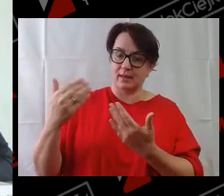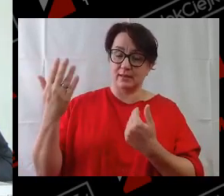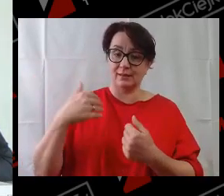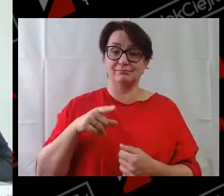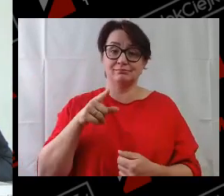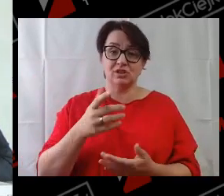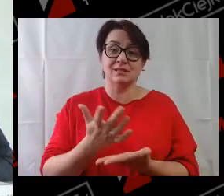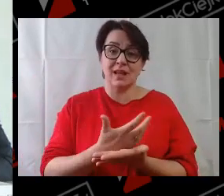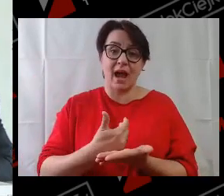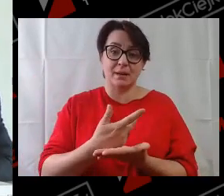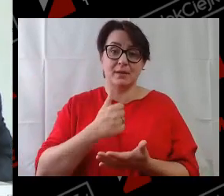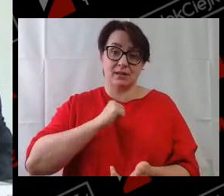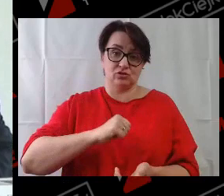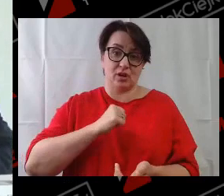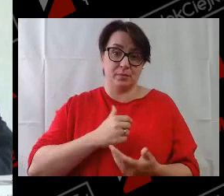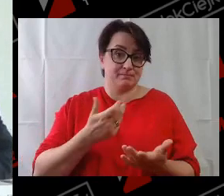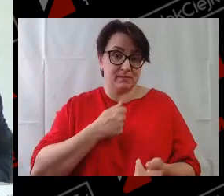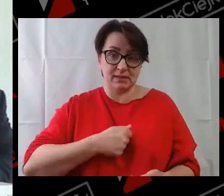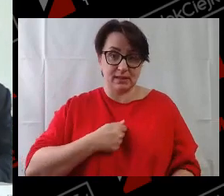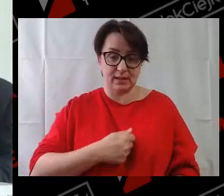zarabiają na siebie Niestety